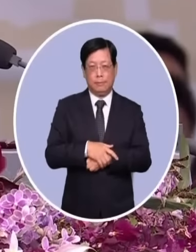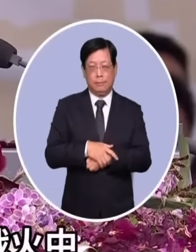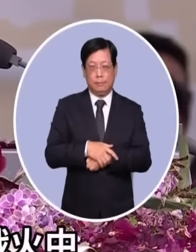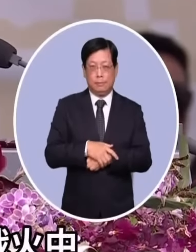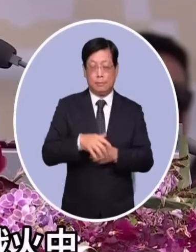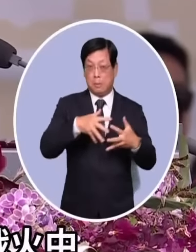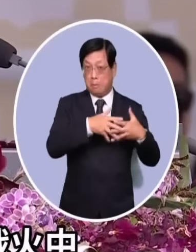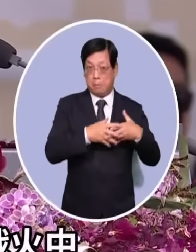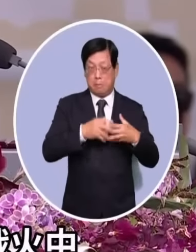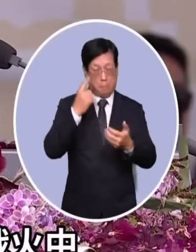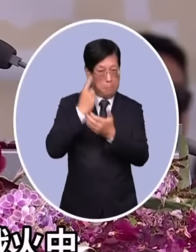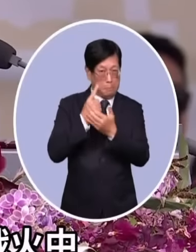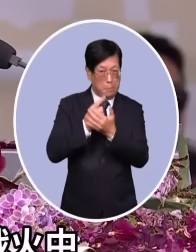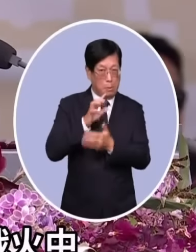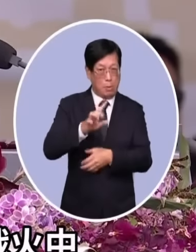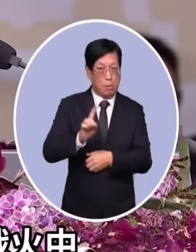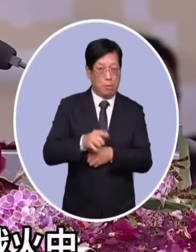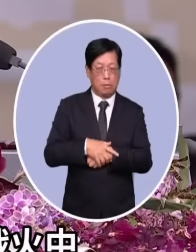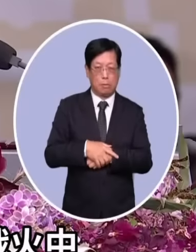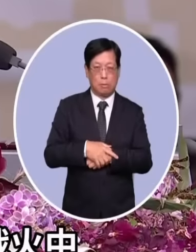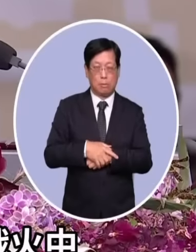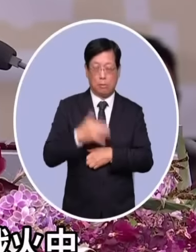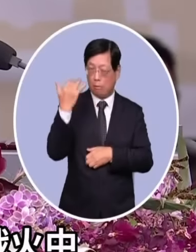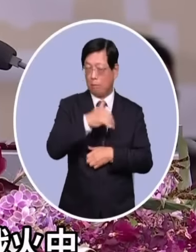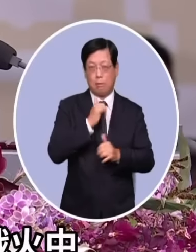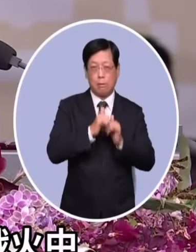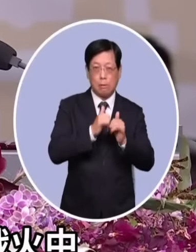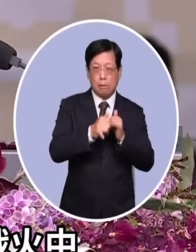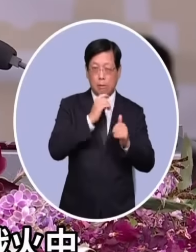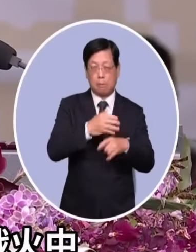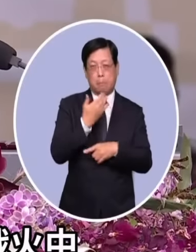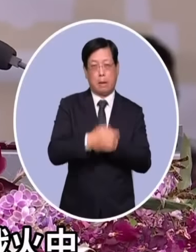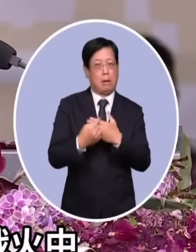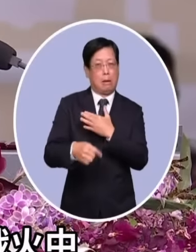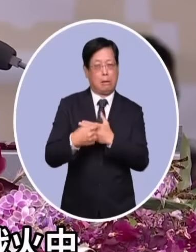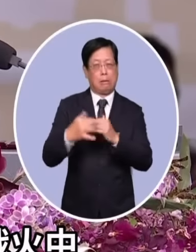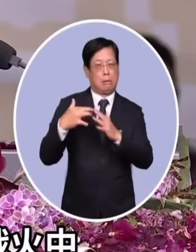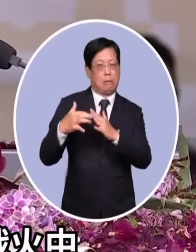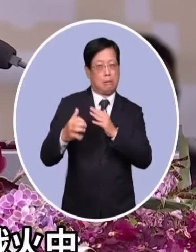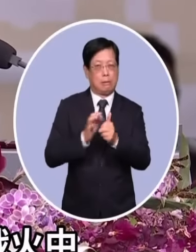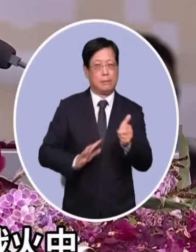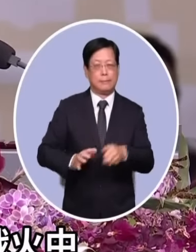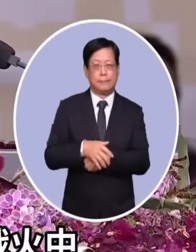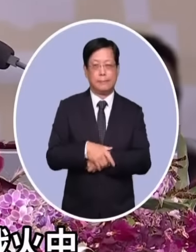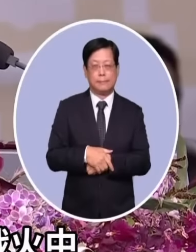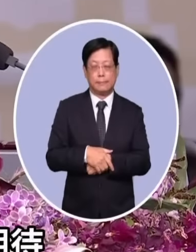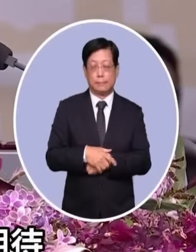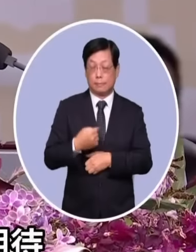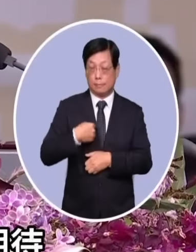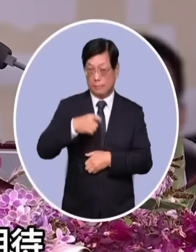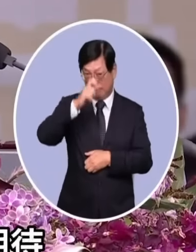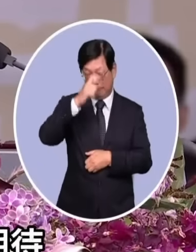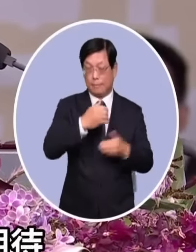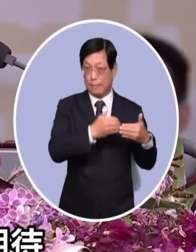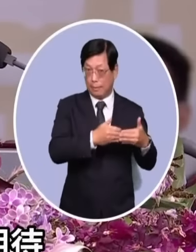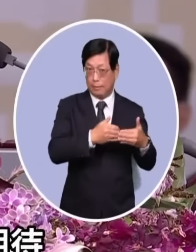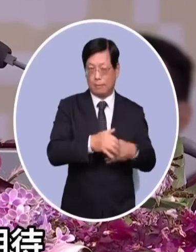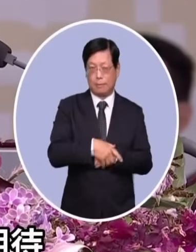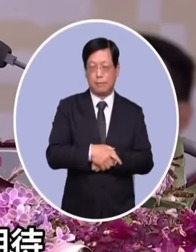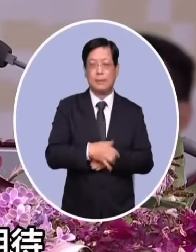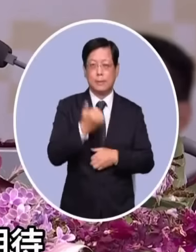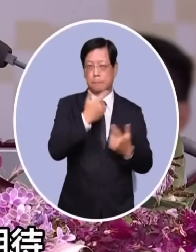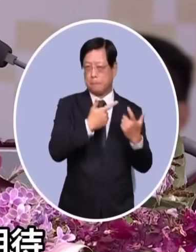每日皆有无数的无辜人民死伤于战火中。我们希望中国回